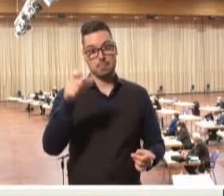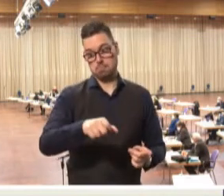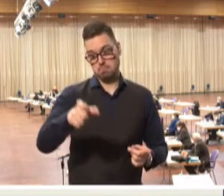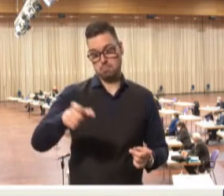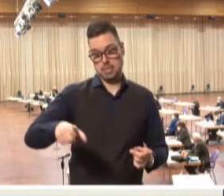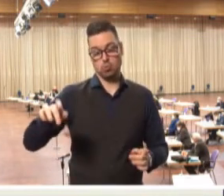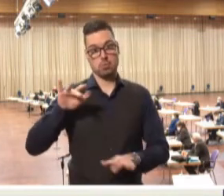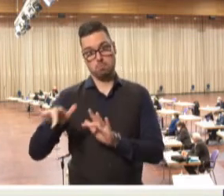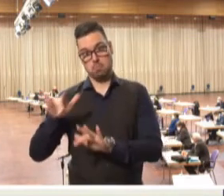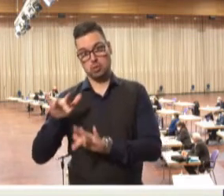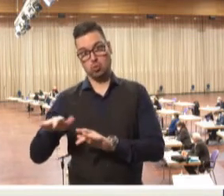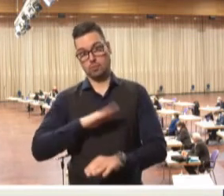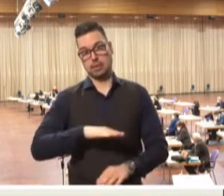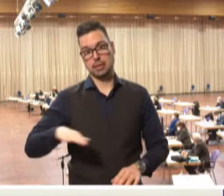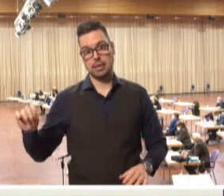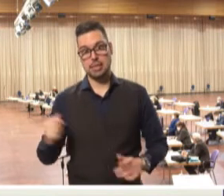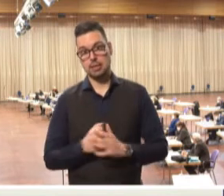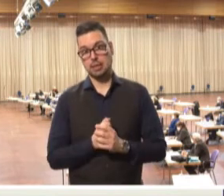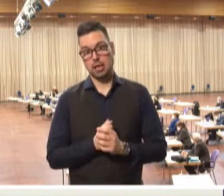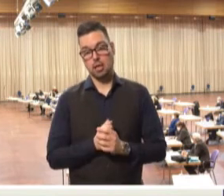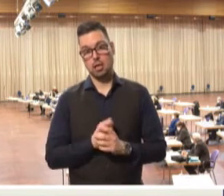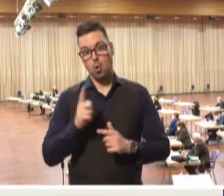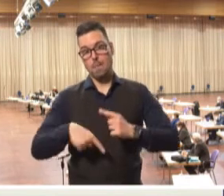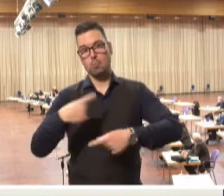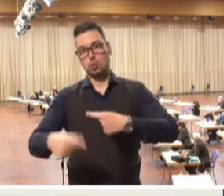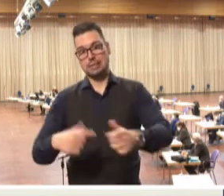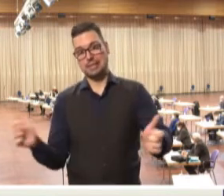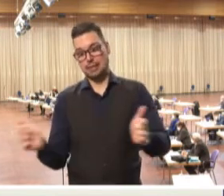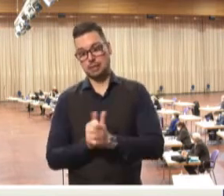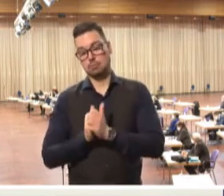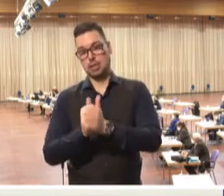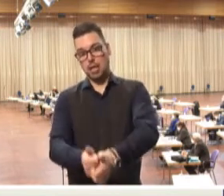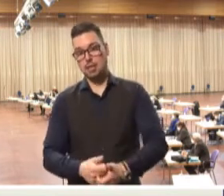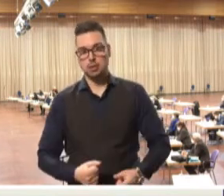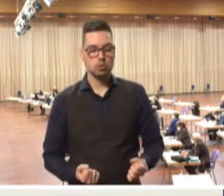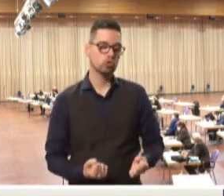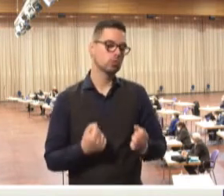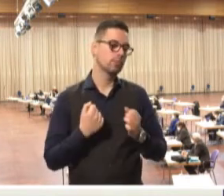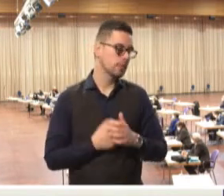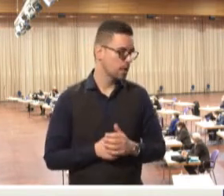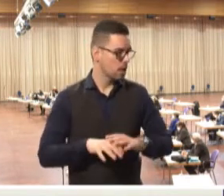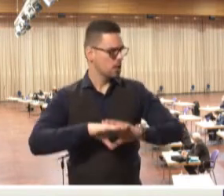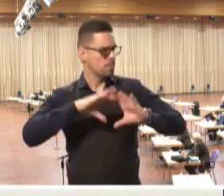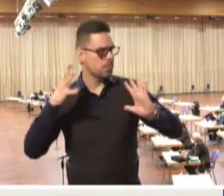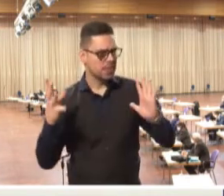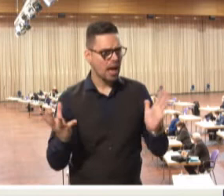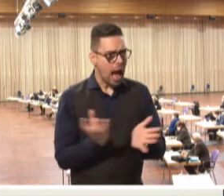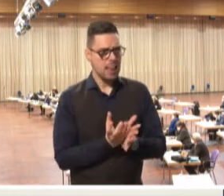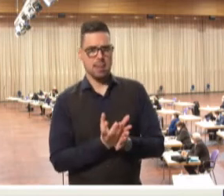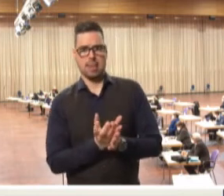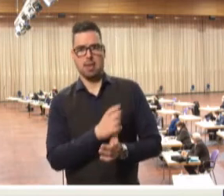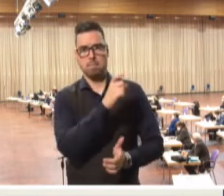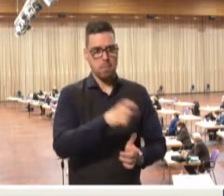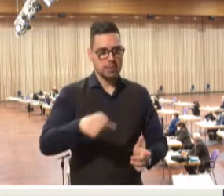die auch dann betroffene Kinder und die Familie auch in Prozessgeschehen begleiten. All diese Professionen, die in